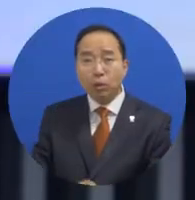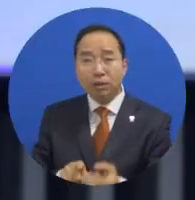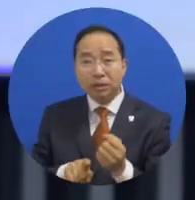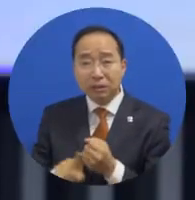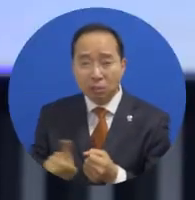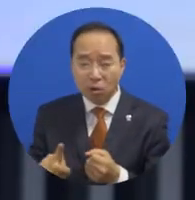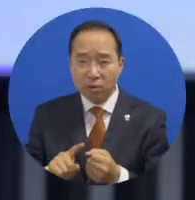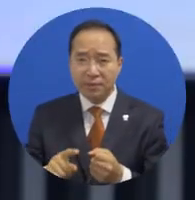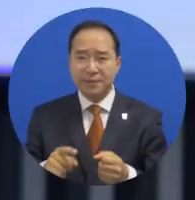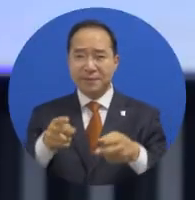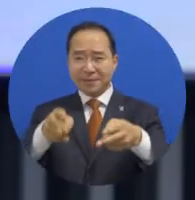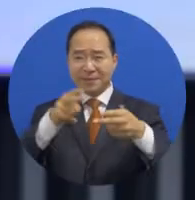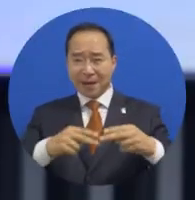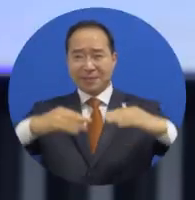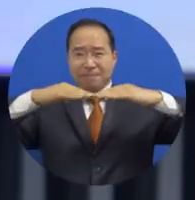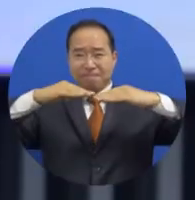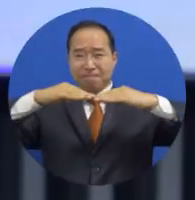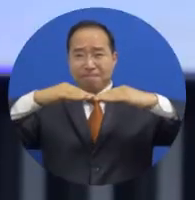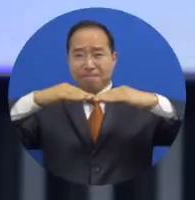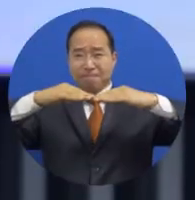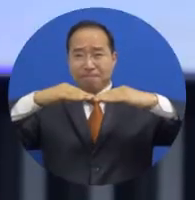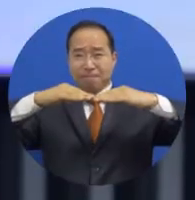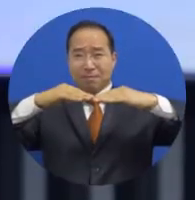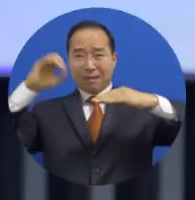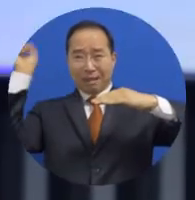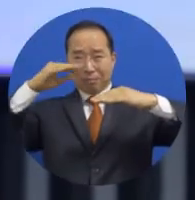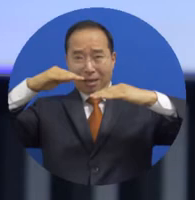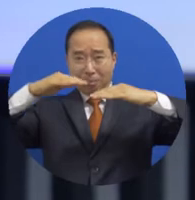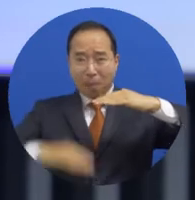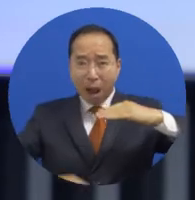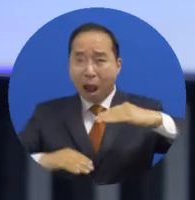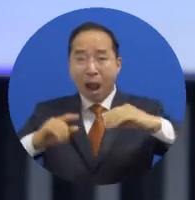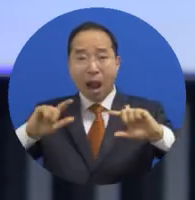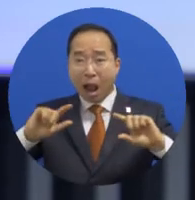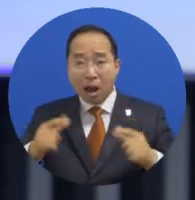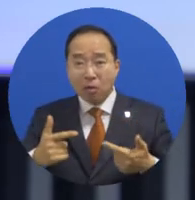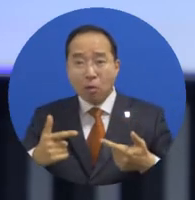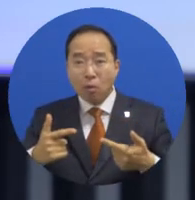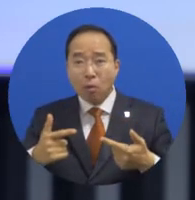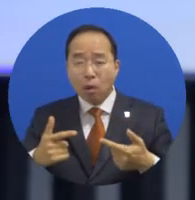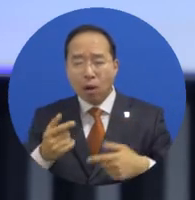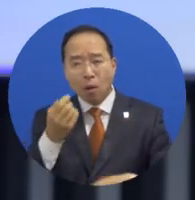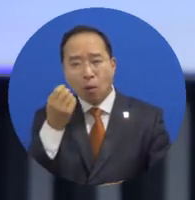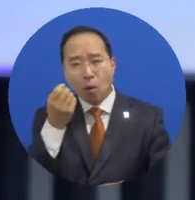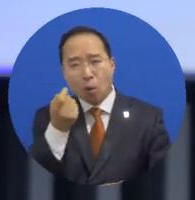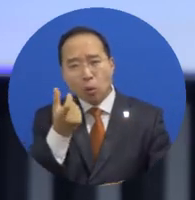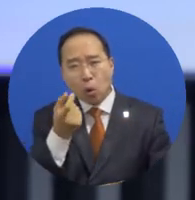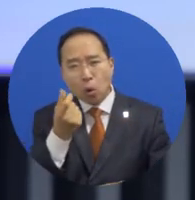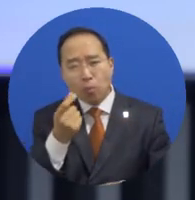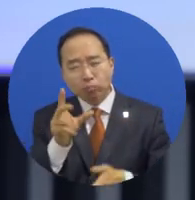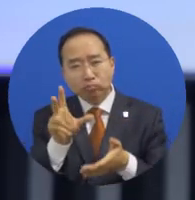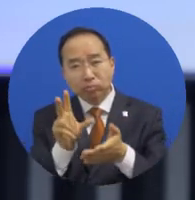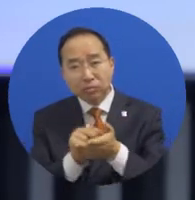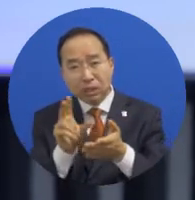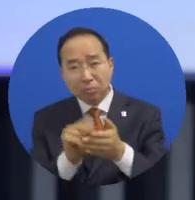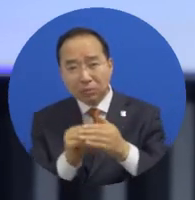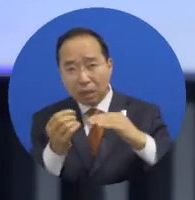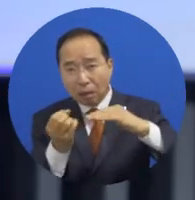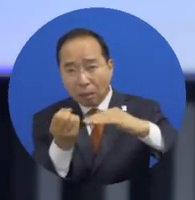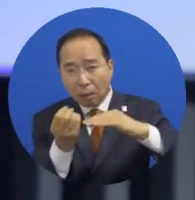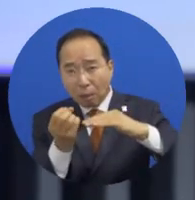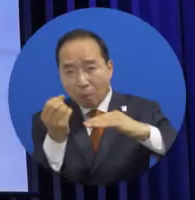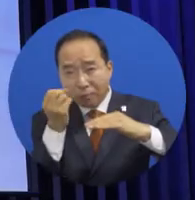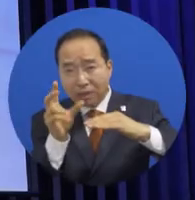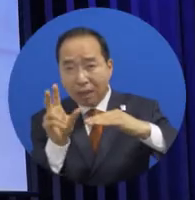뭐냐면요. 튼튼했던 다리나 건물이 하루아침에 무너지는 것이 아니라 뭔가 조금씩 계속 신호를 보냈다는